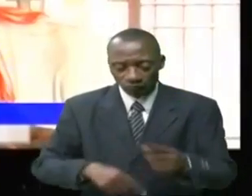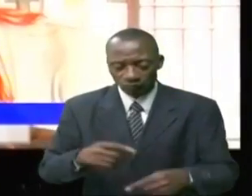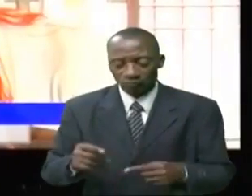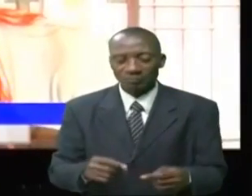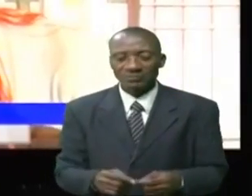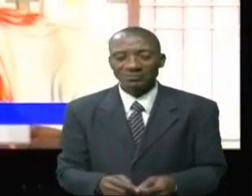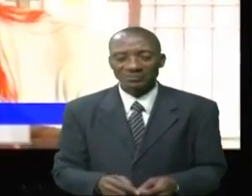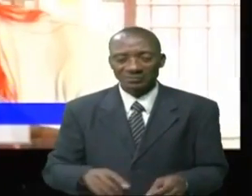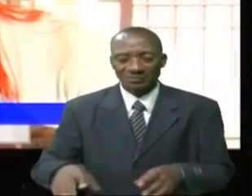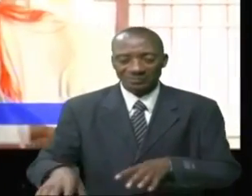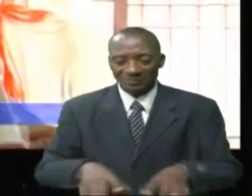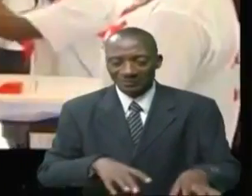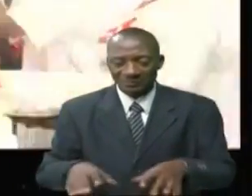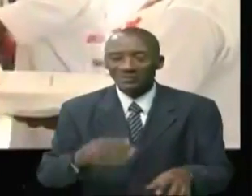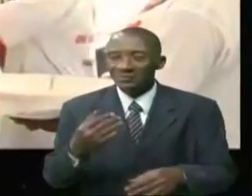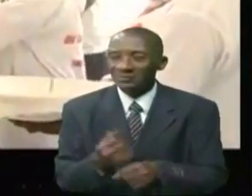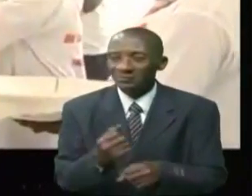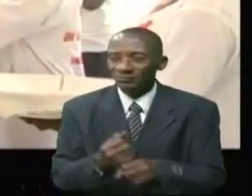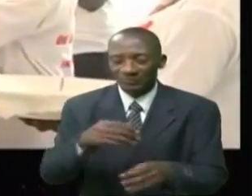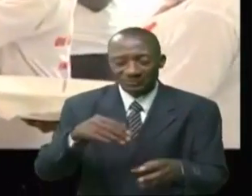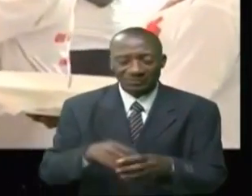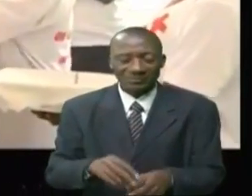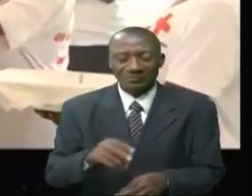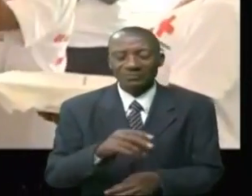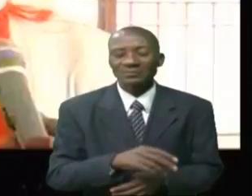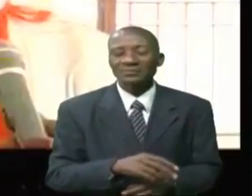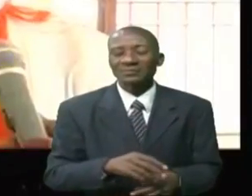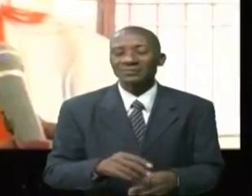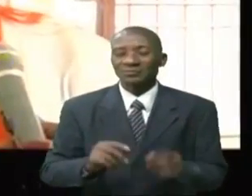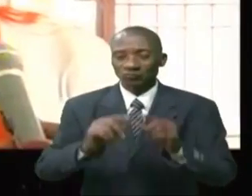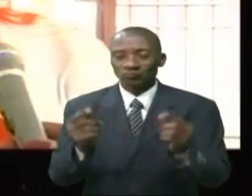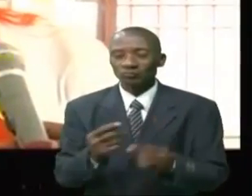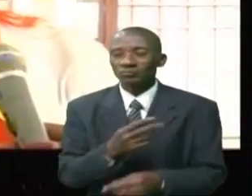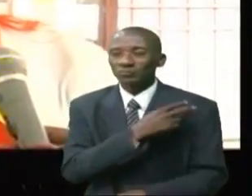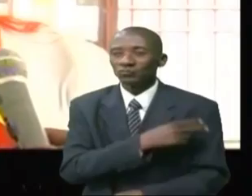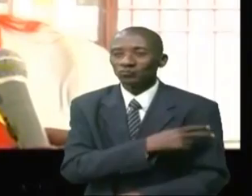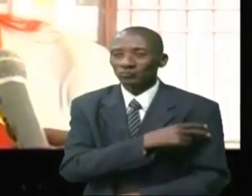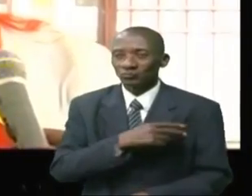tout moment qu'on a besoin des secours,